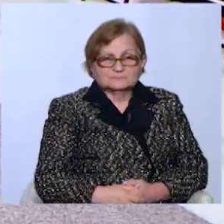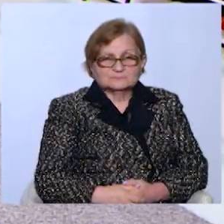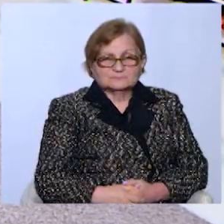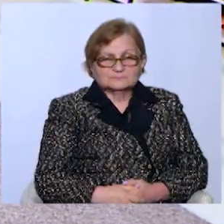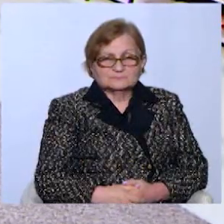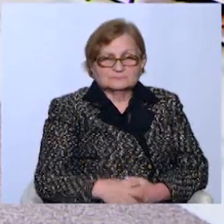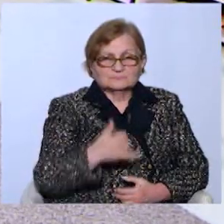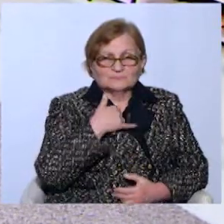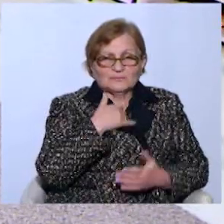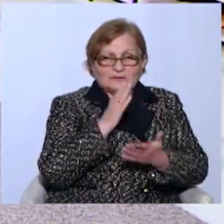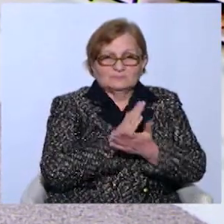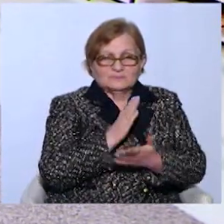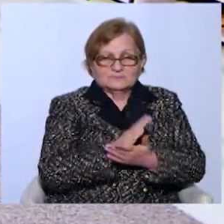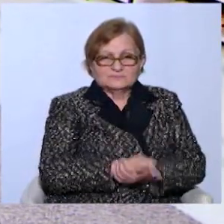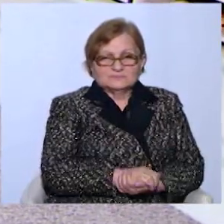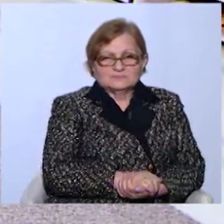მაქვს